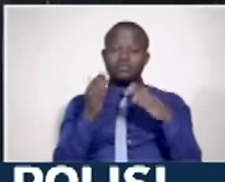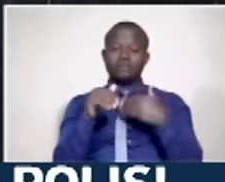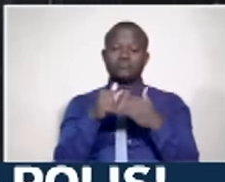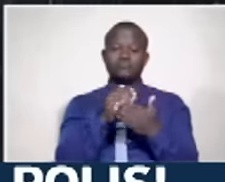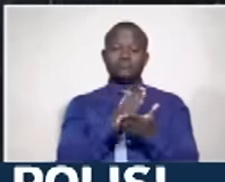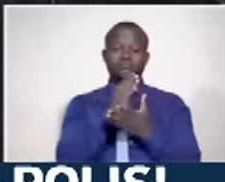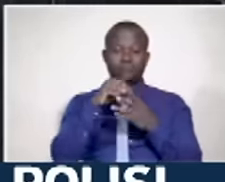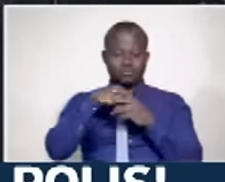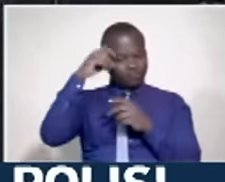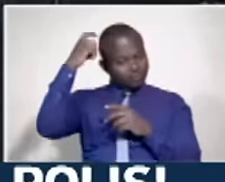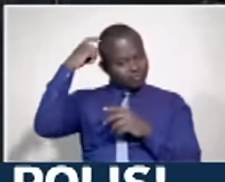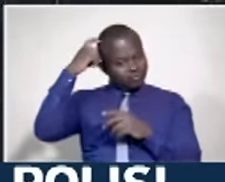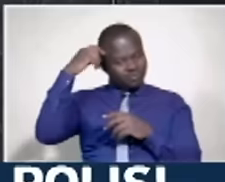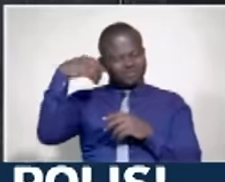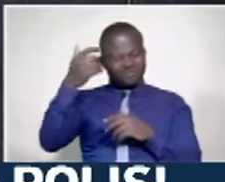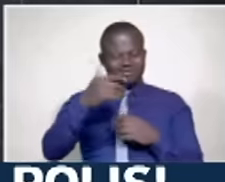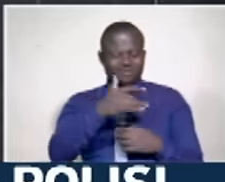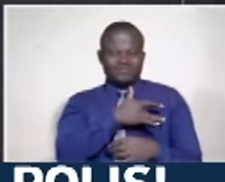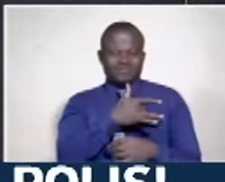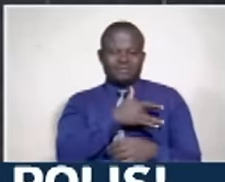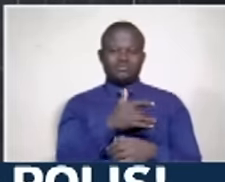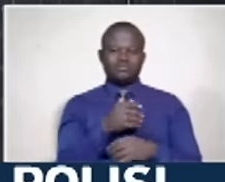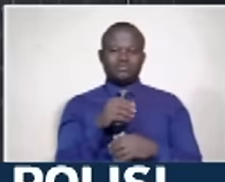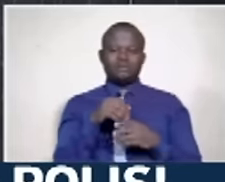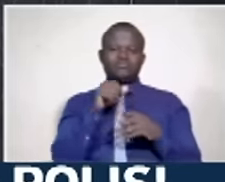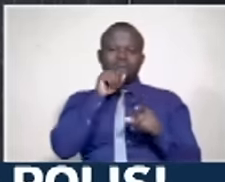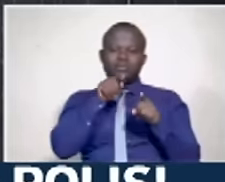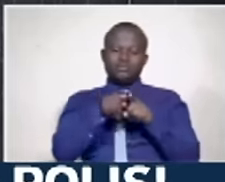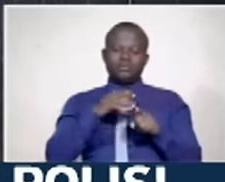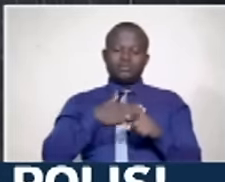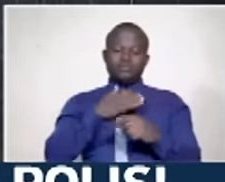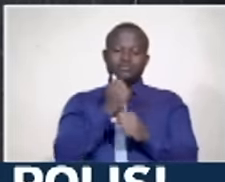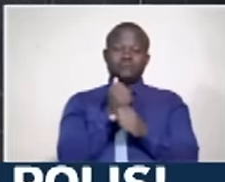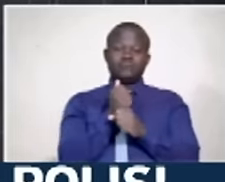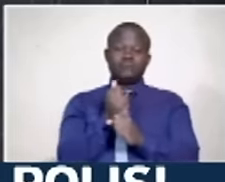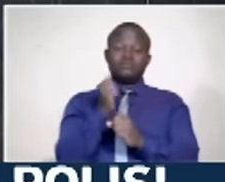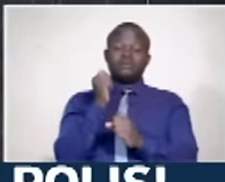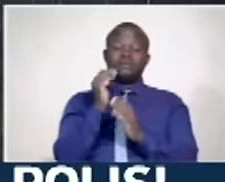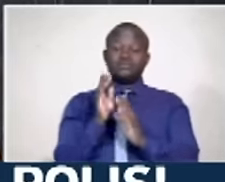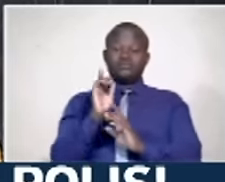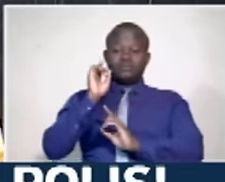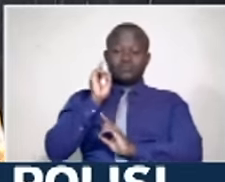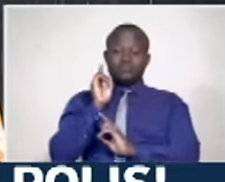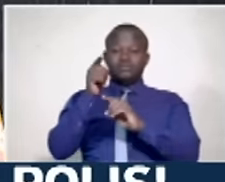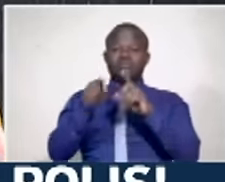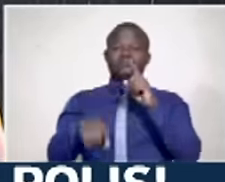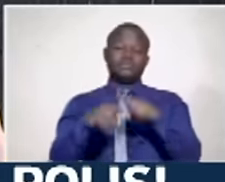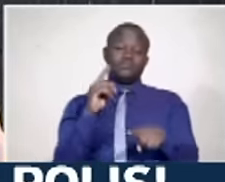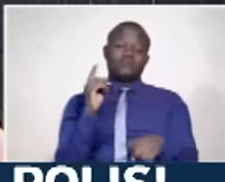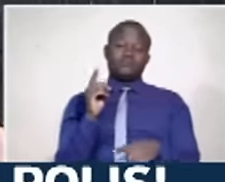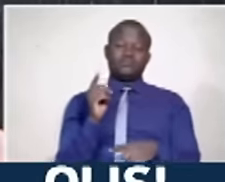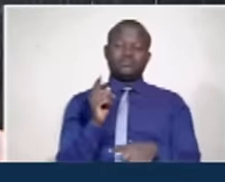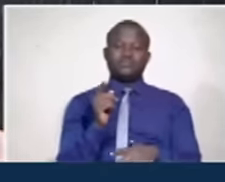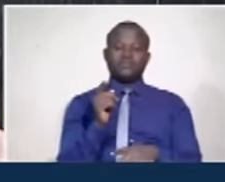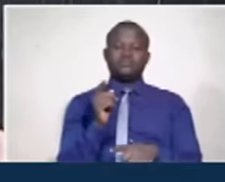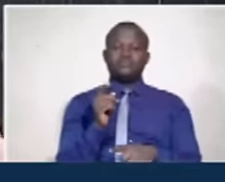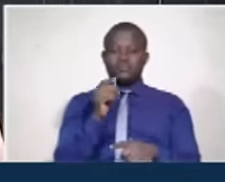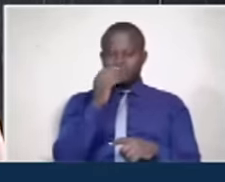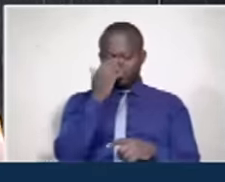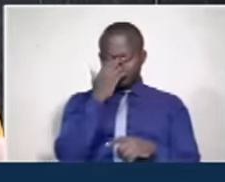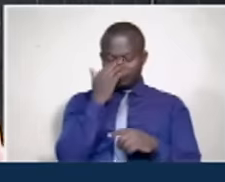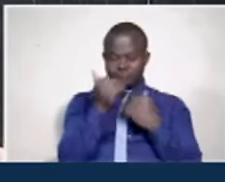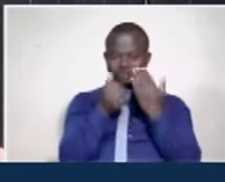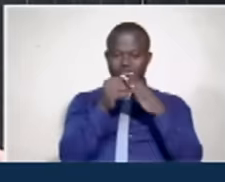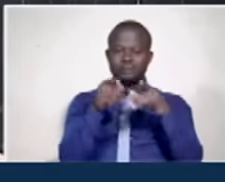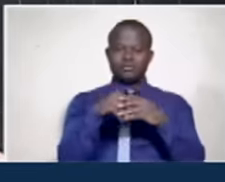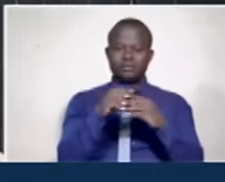mbese umutwe hahora hanjye cyane. Murumuna wanjye yari gukora akazi k'izamu bamusanga barahamwicira